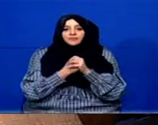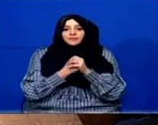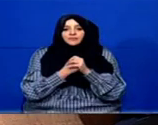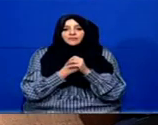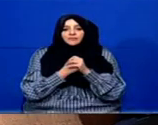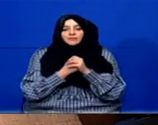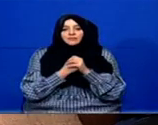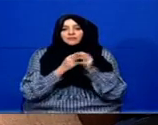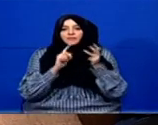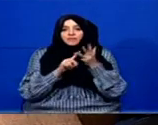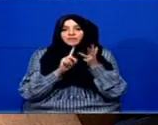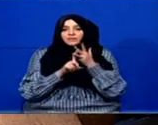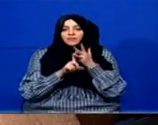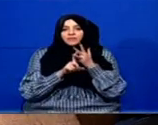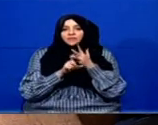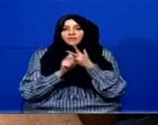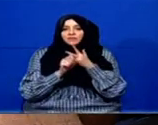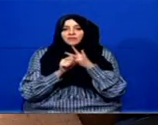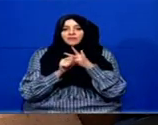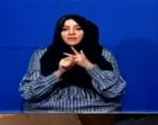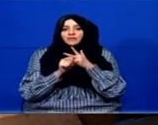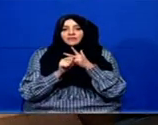وجدنا نعطيك سؤال للثالث